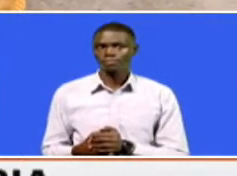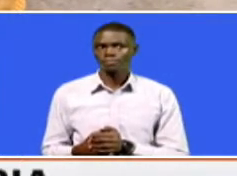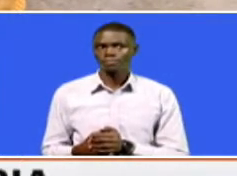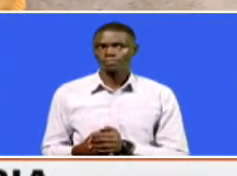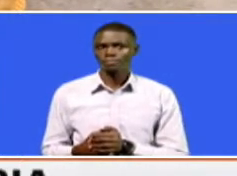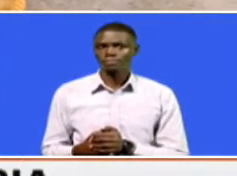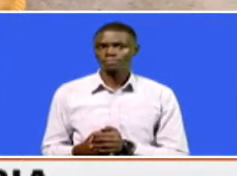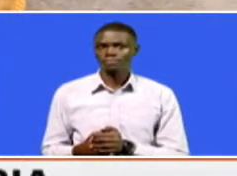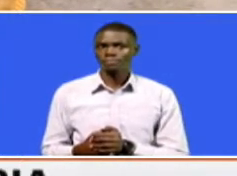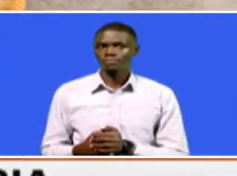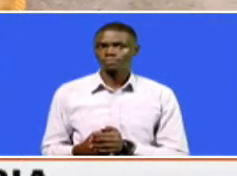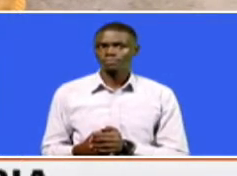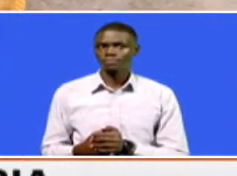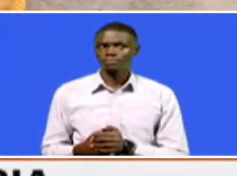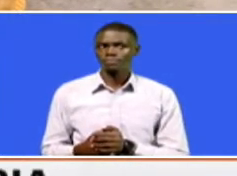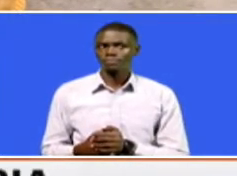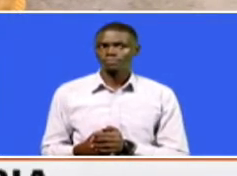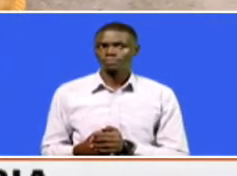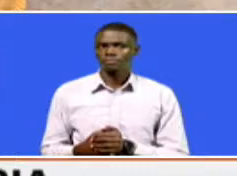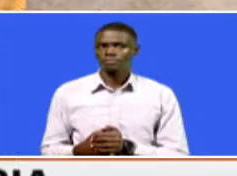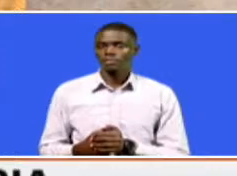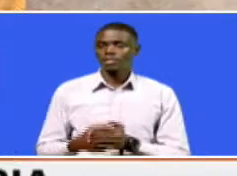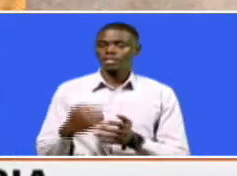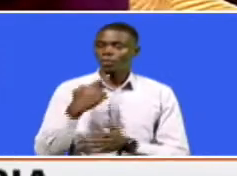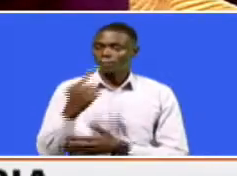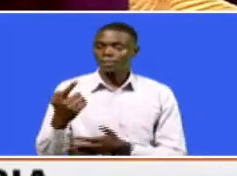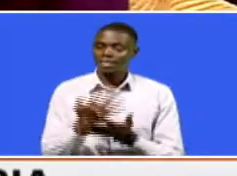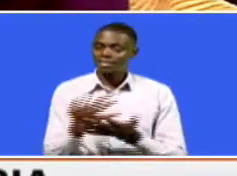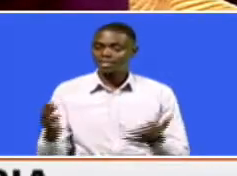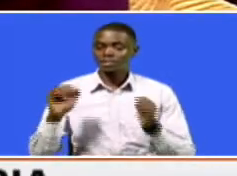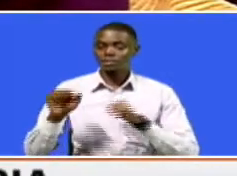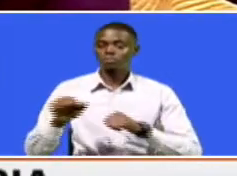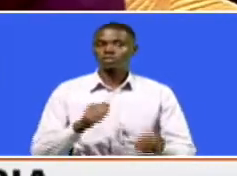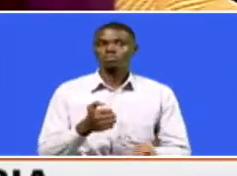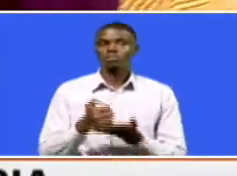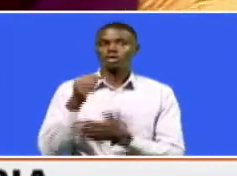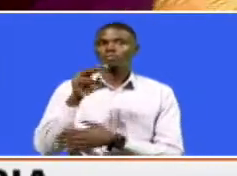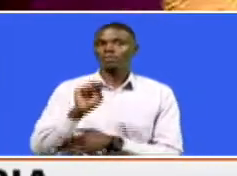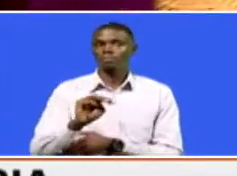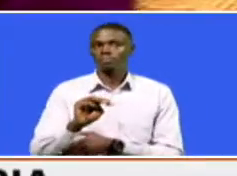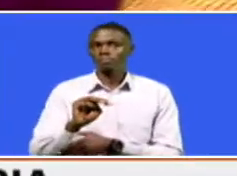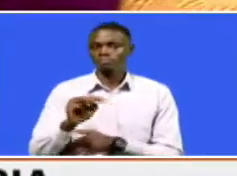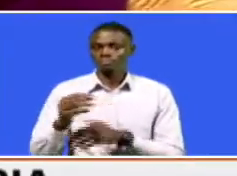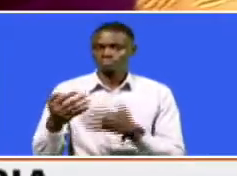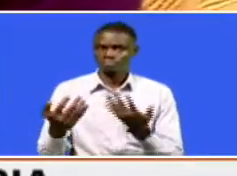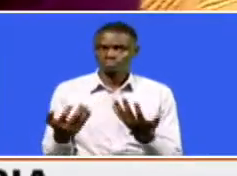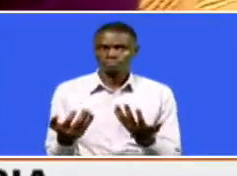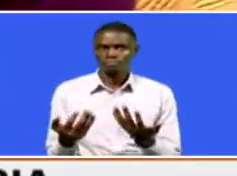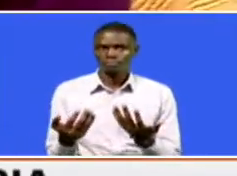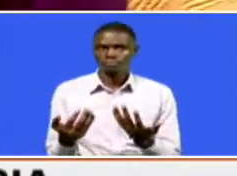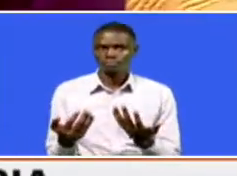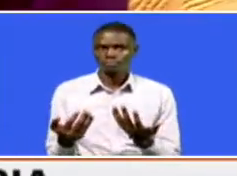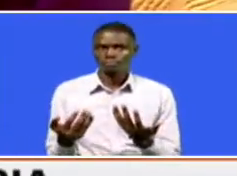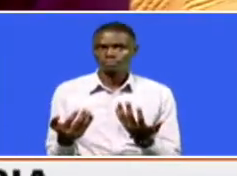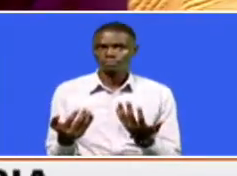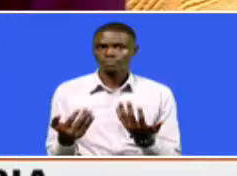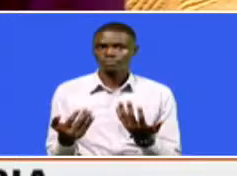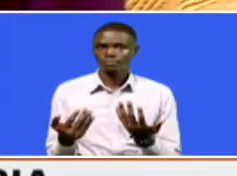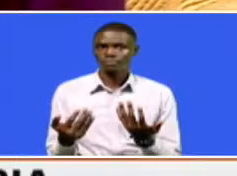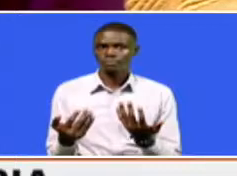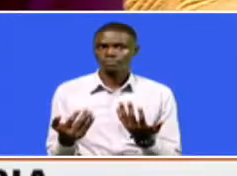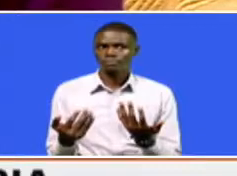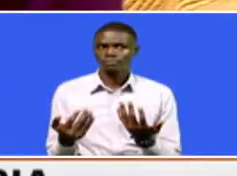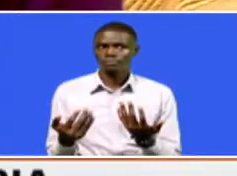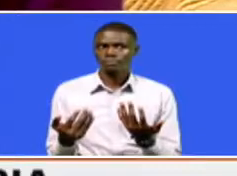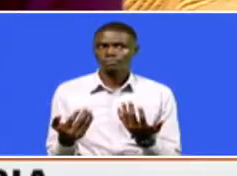nawahimiza na nawaambia mambo sile zinaweza wasaidia. Kama mtu asiende na